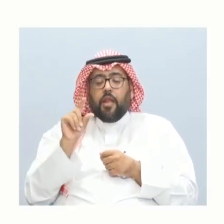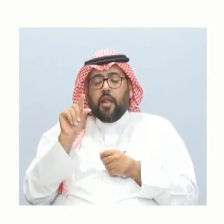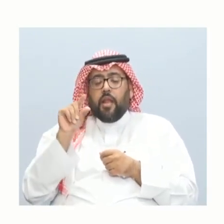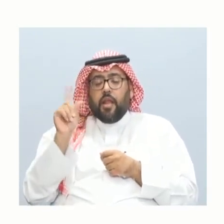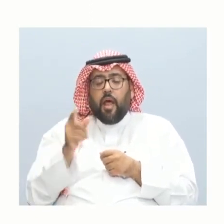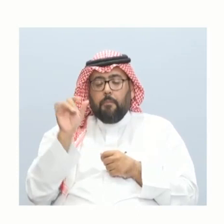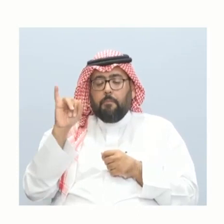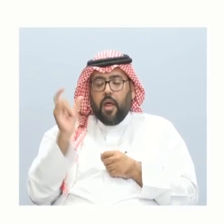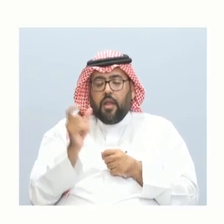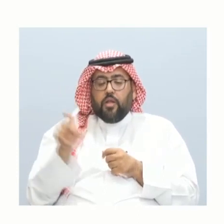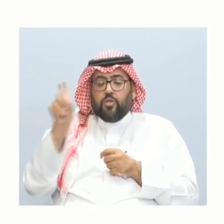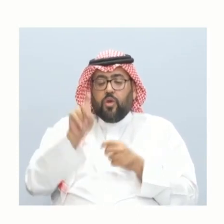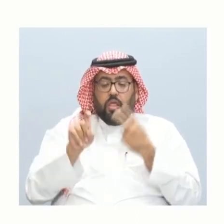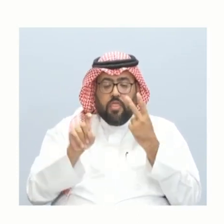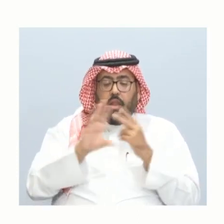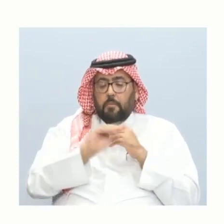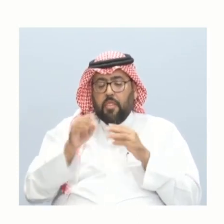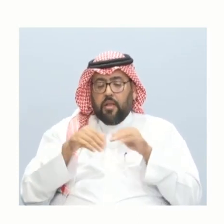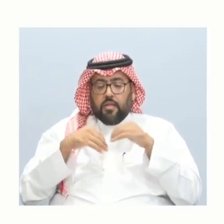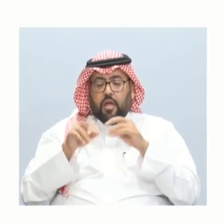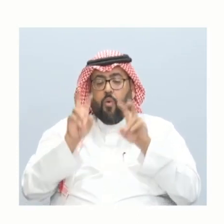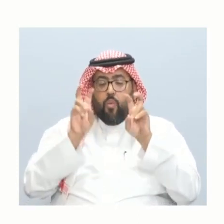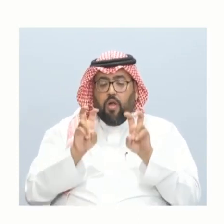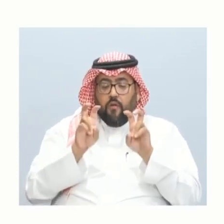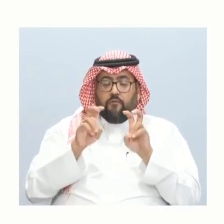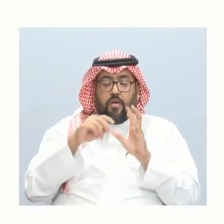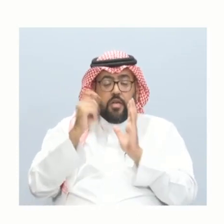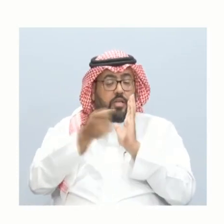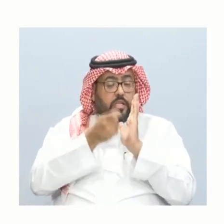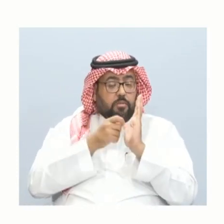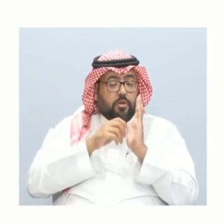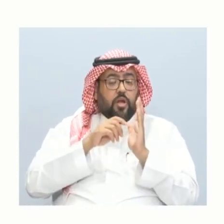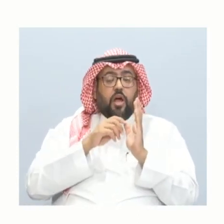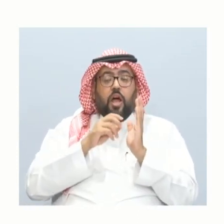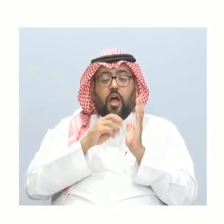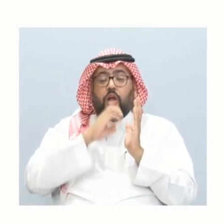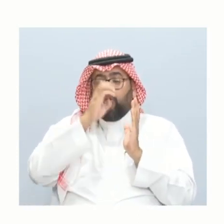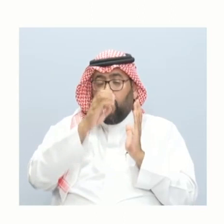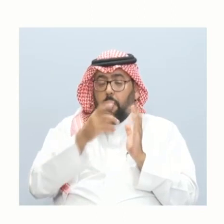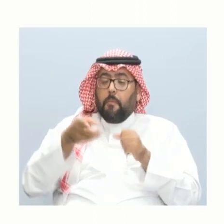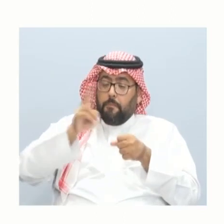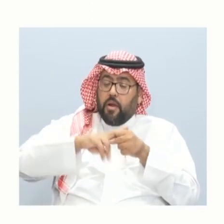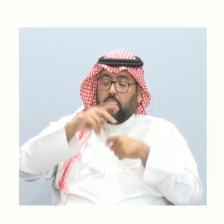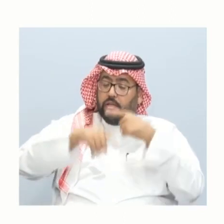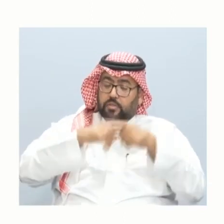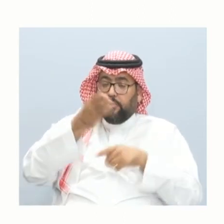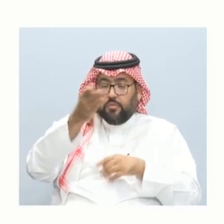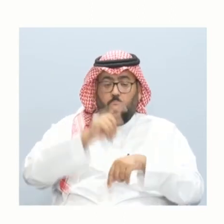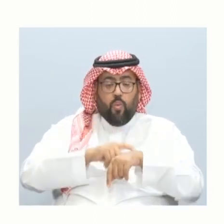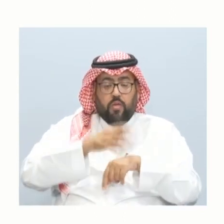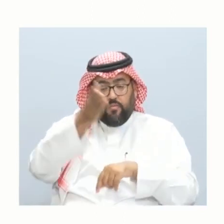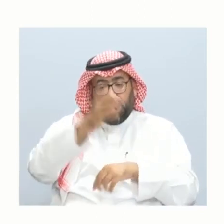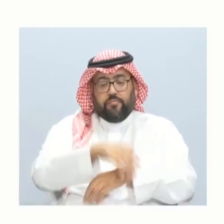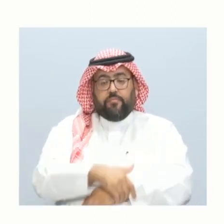ايضا بنفس الطريقه نوقف المقطع نكتب الاجابه نعود للمقطع ونستمر في